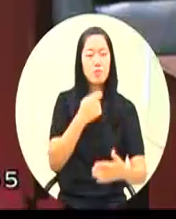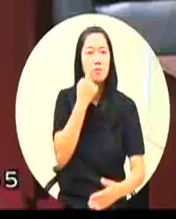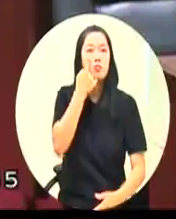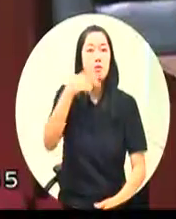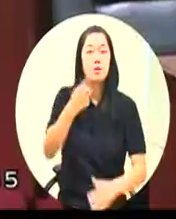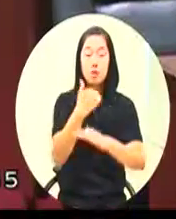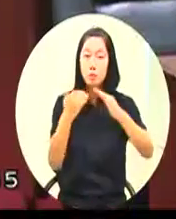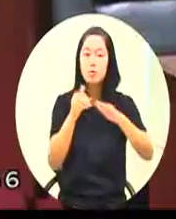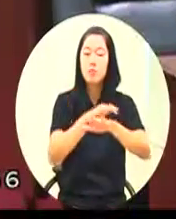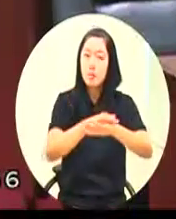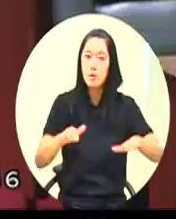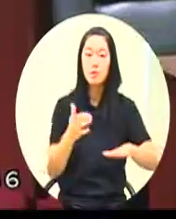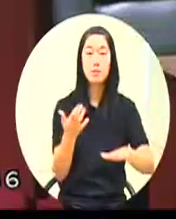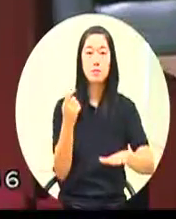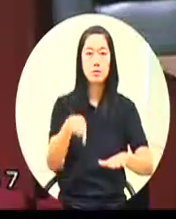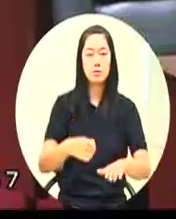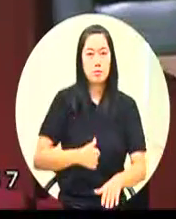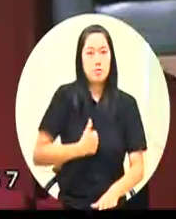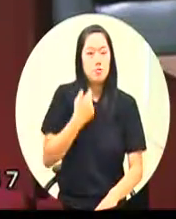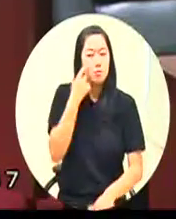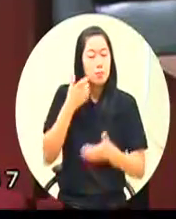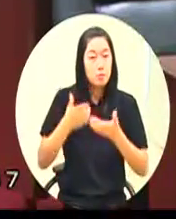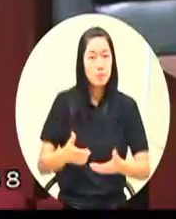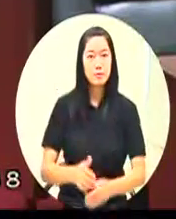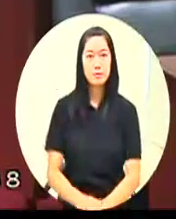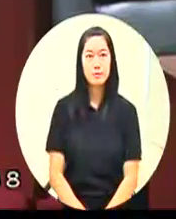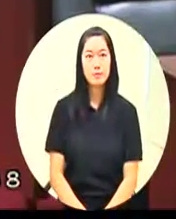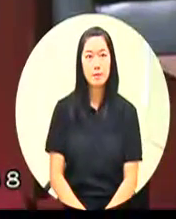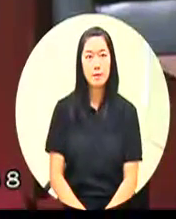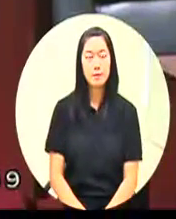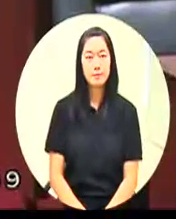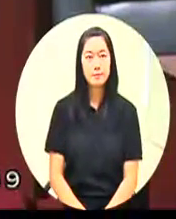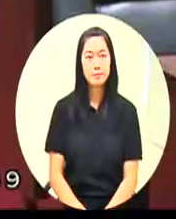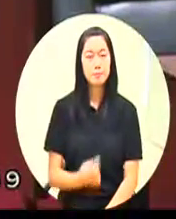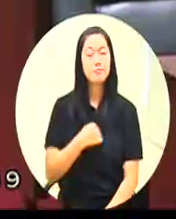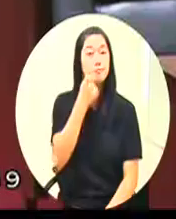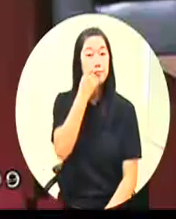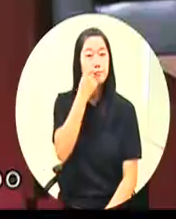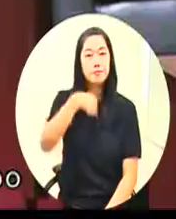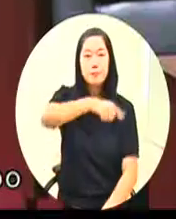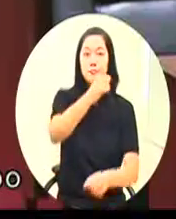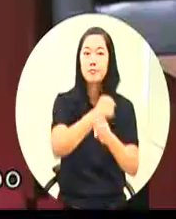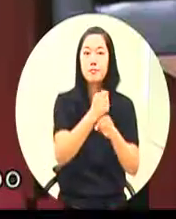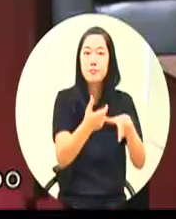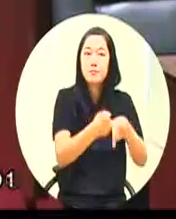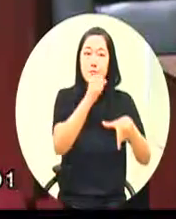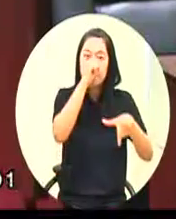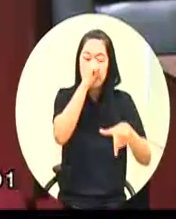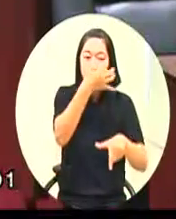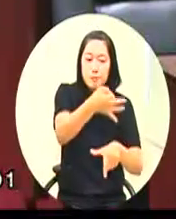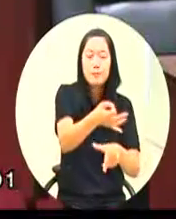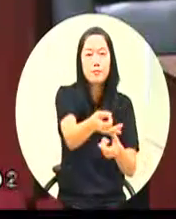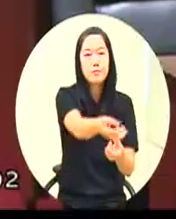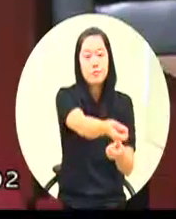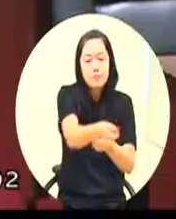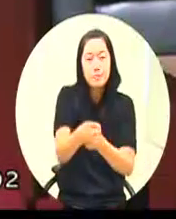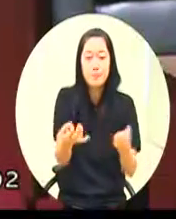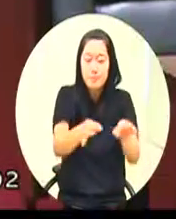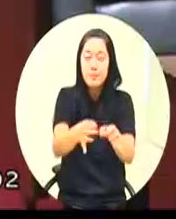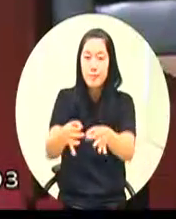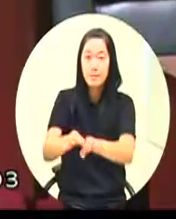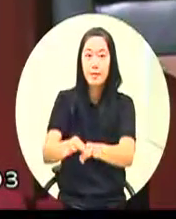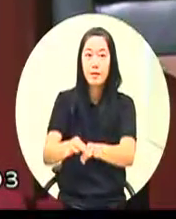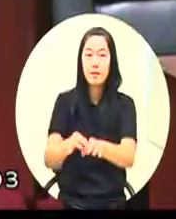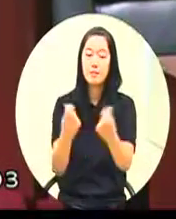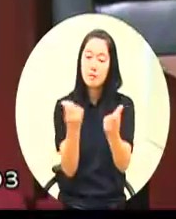们校园的安全。那我也想到了，我这个我喜欢去做公益劝募，在去年我也跟那